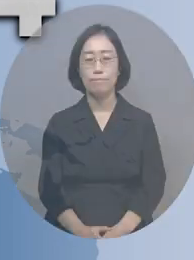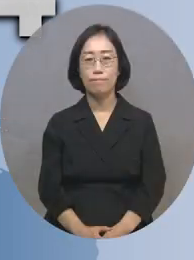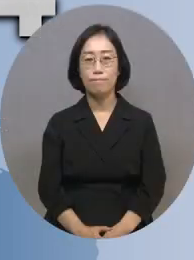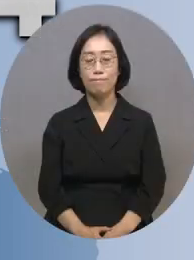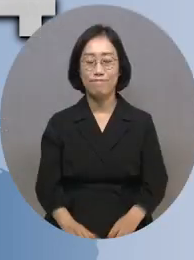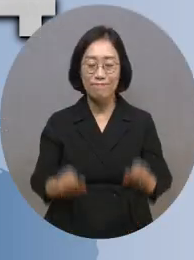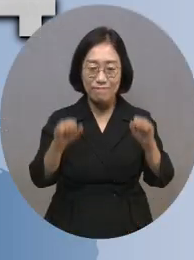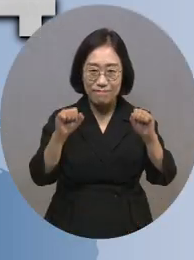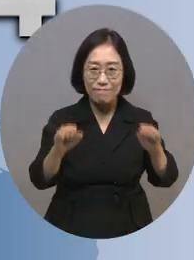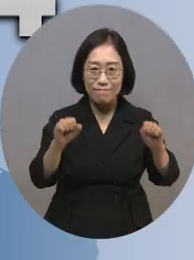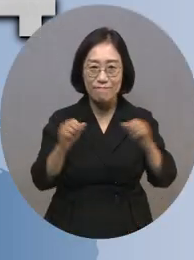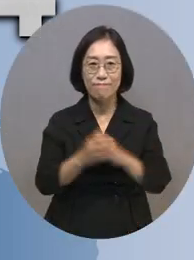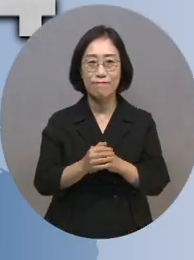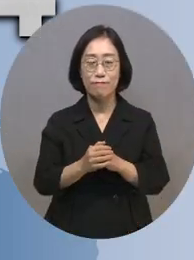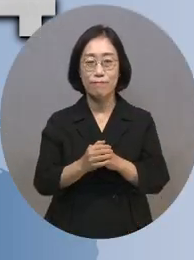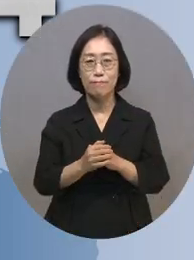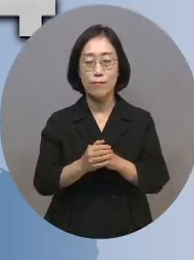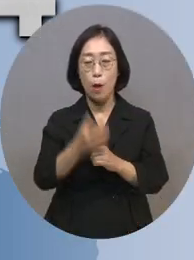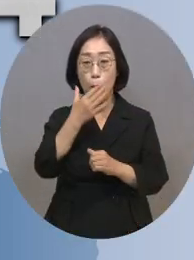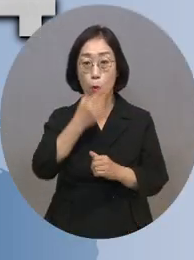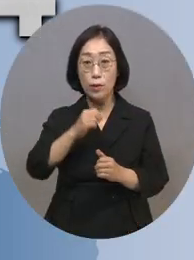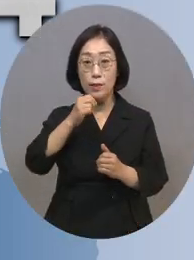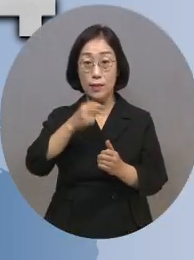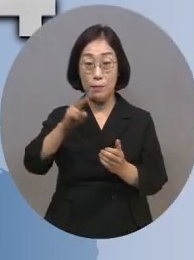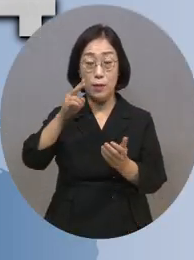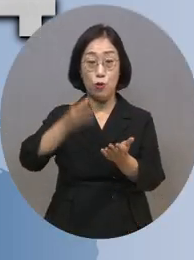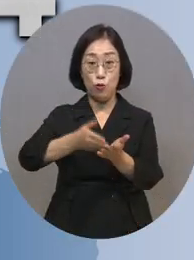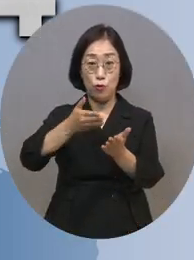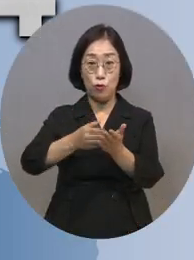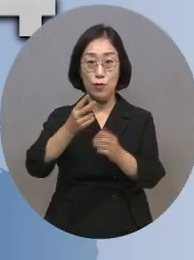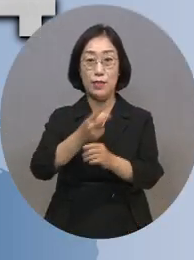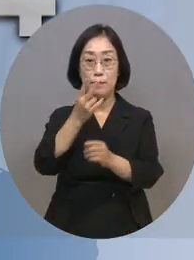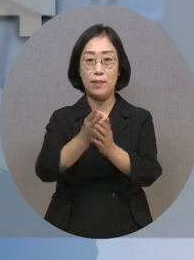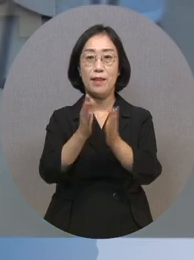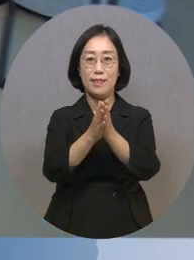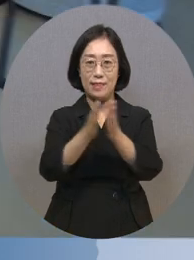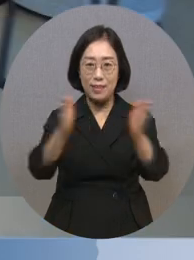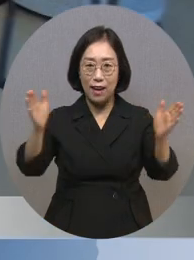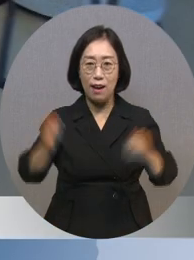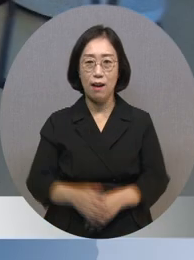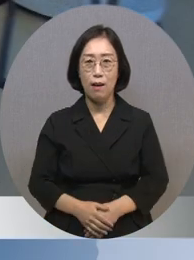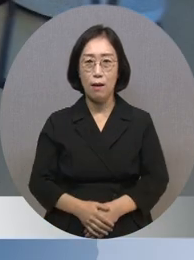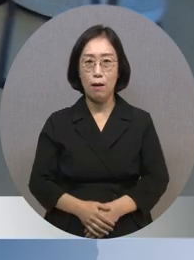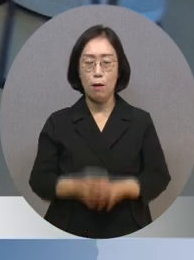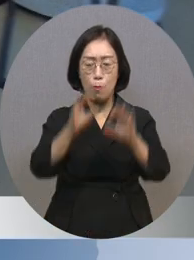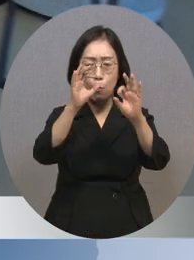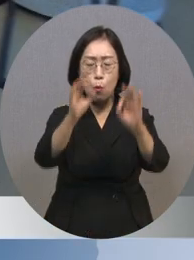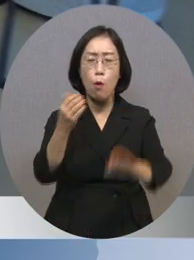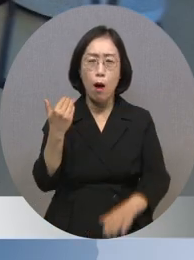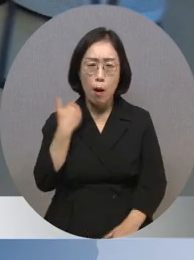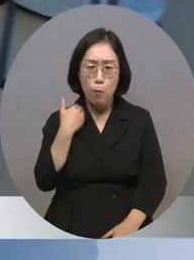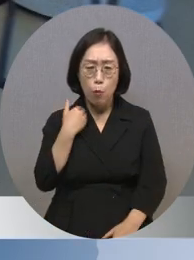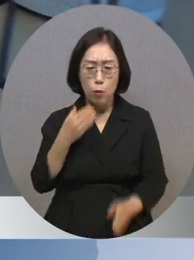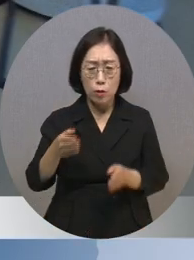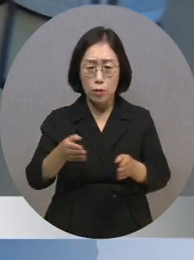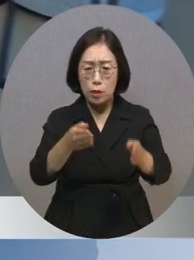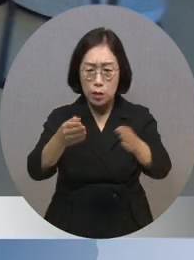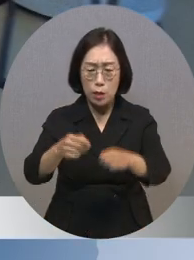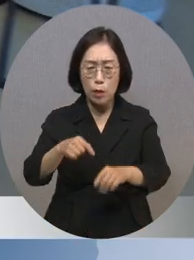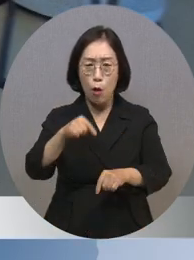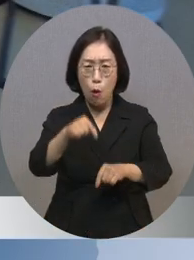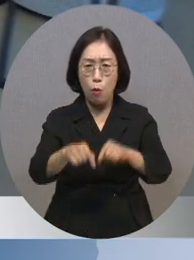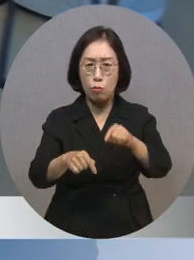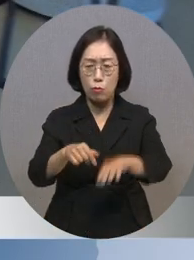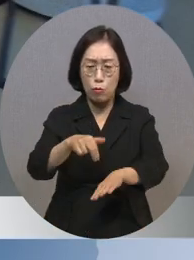시청자 여러분 안녕하십니까? WBC 복지TV 뉴스 24입니다. 보이지 않는 길을 걷는 것은 누구에게나